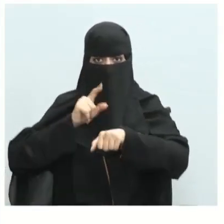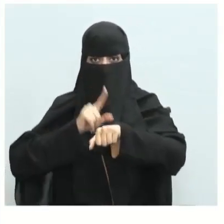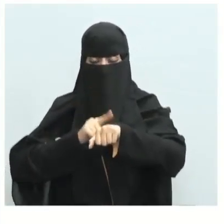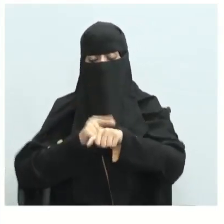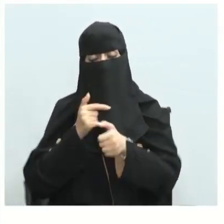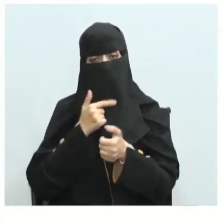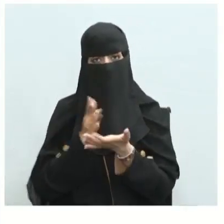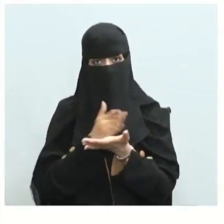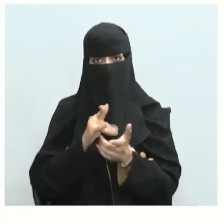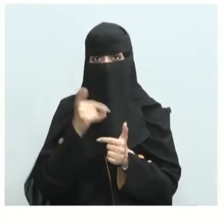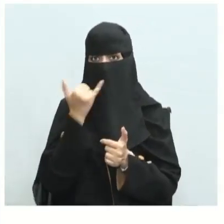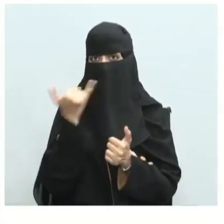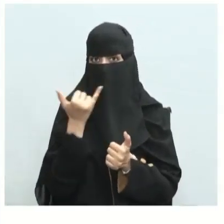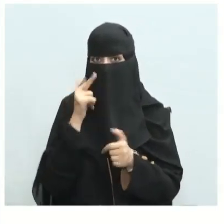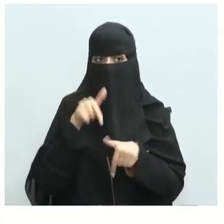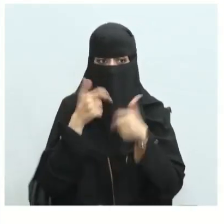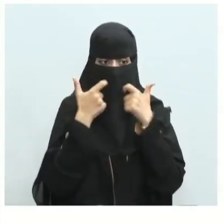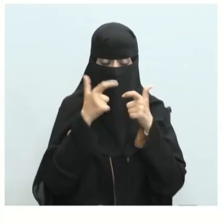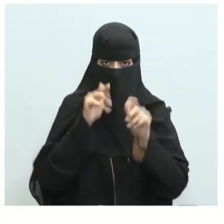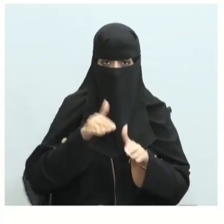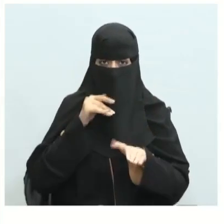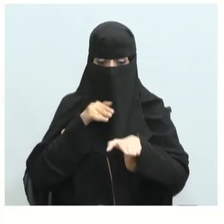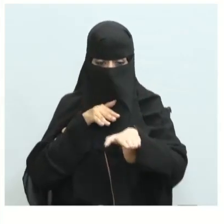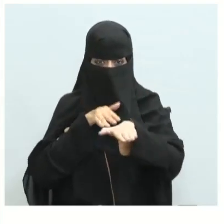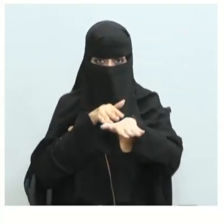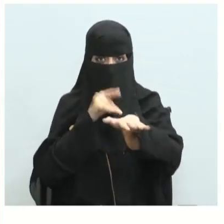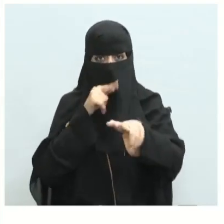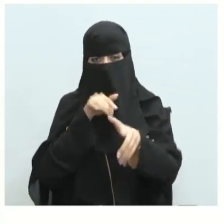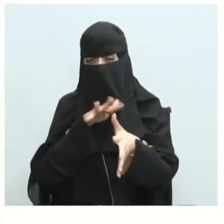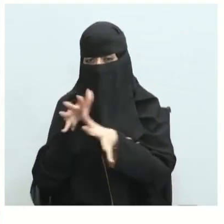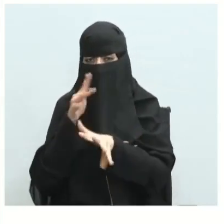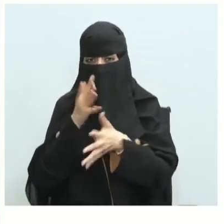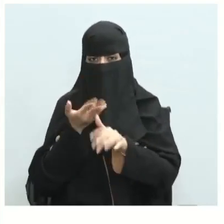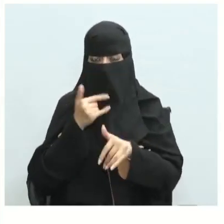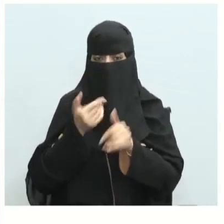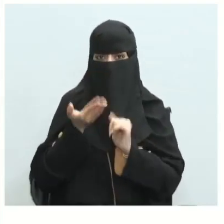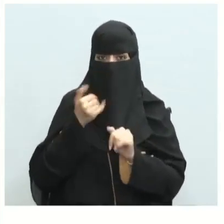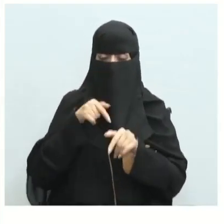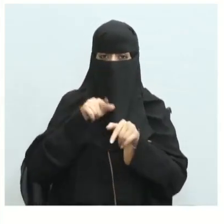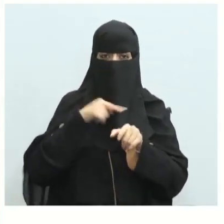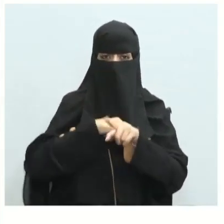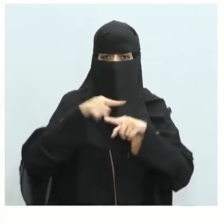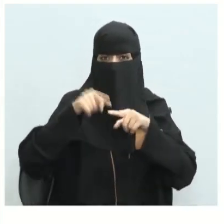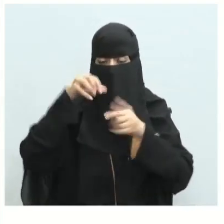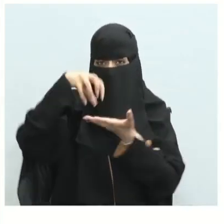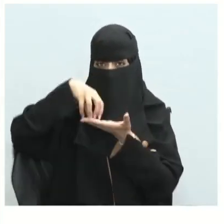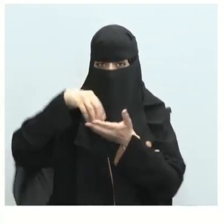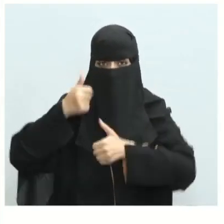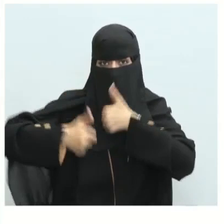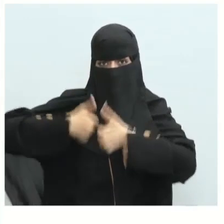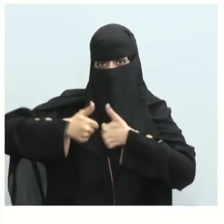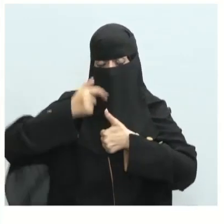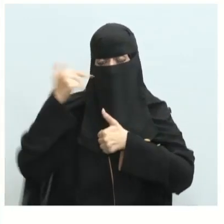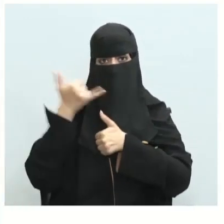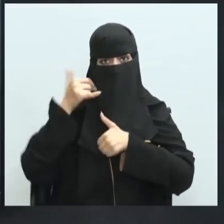جدا ان تراعي اي ازدحام او خلاف ذلك قبل ذهابك الى الاختبار